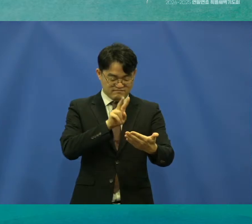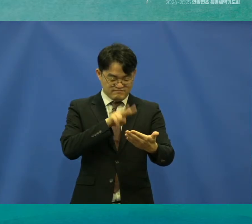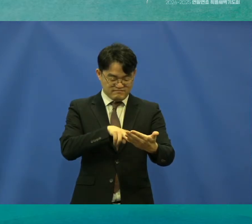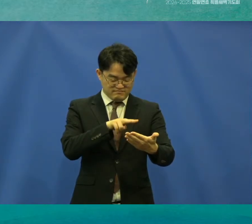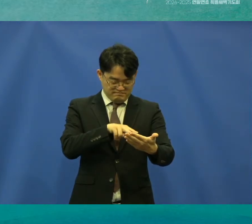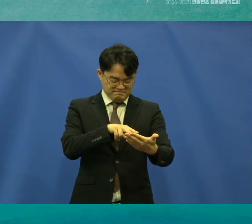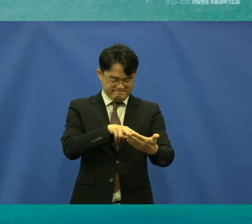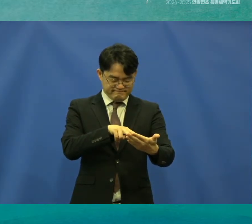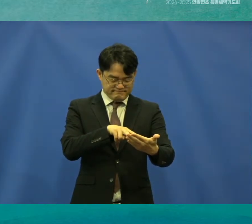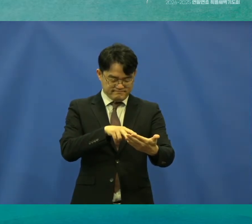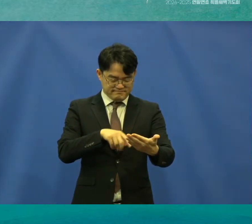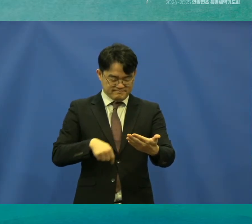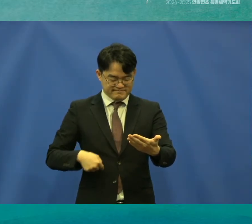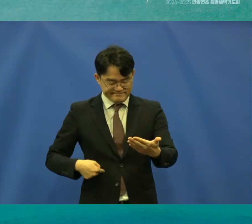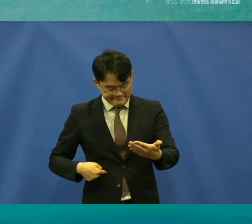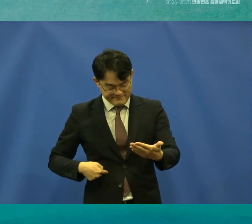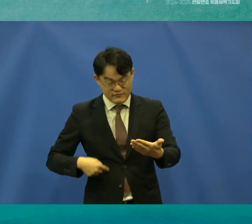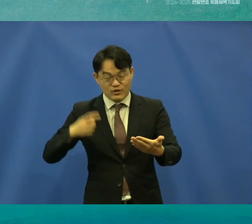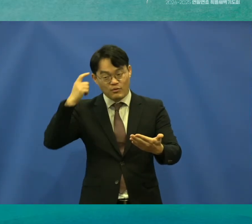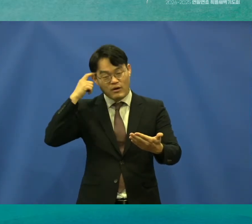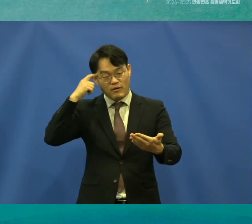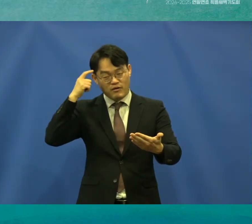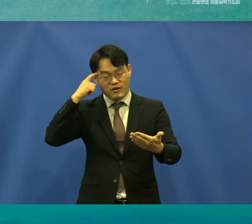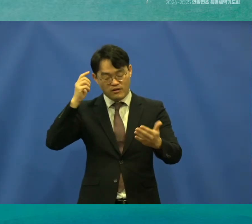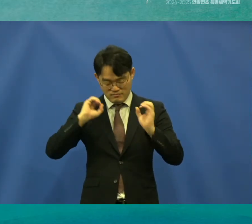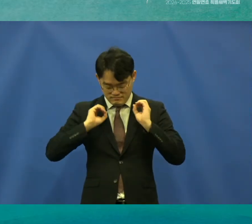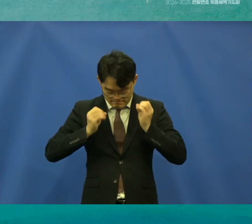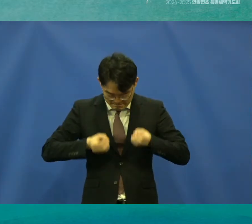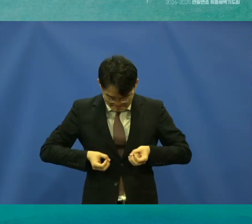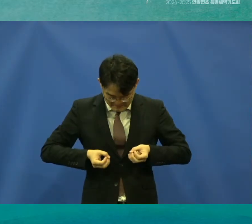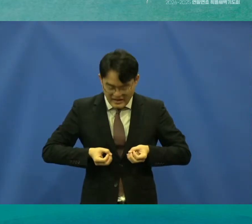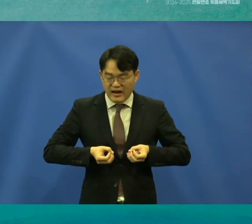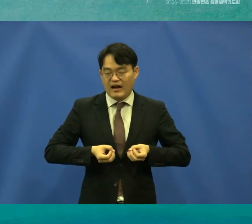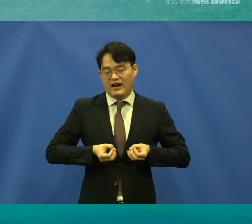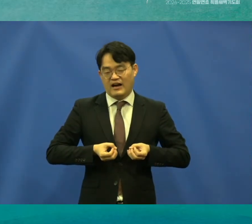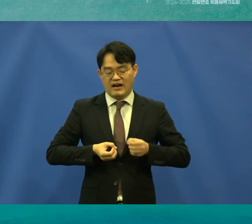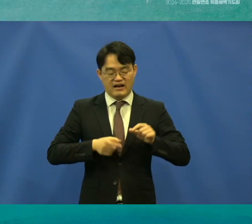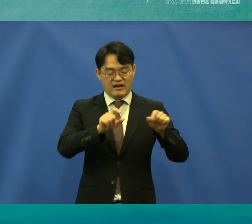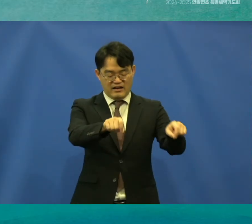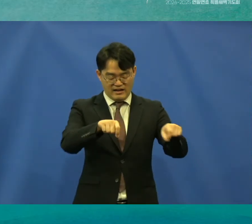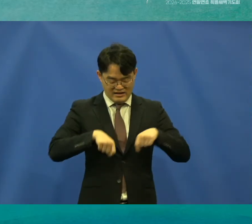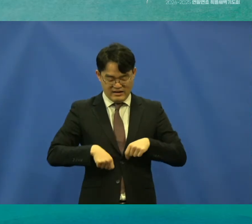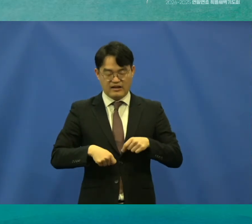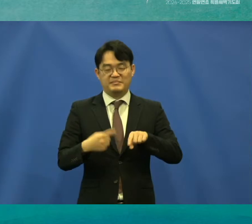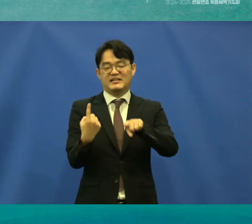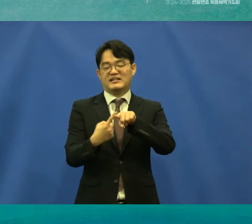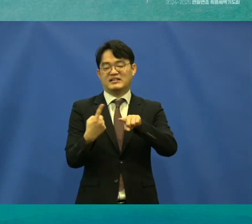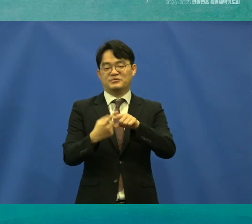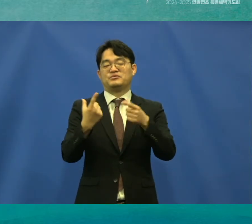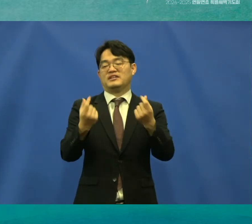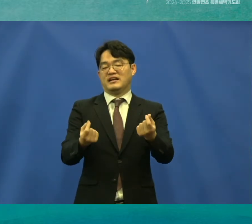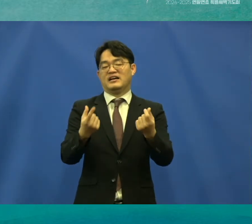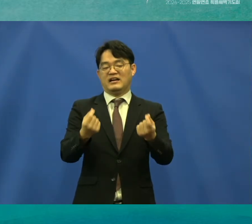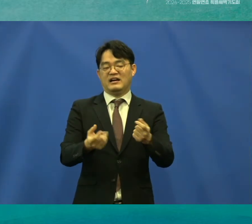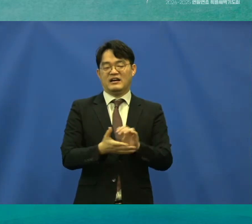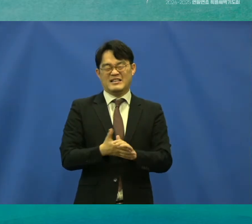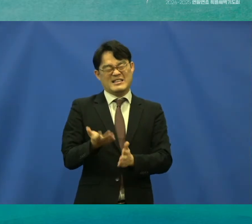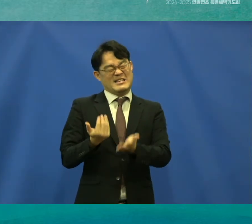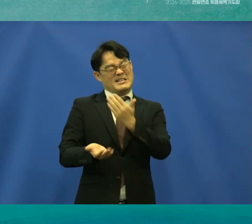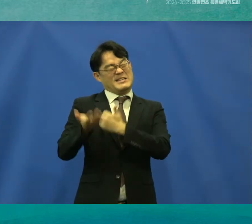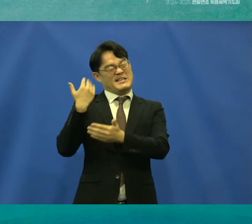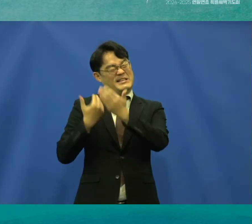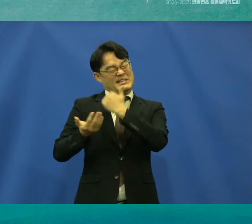겹쳐요. 너무 많이 겹쳐요. 어떻게 주전 750여 년 전의 인물이 오늘 우리와